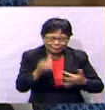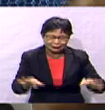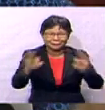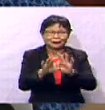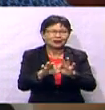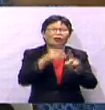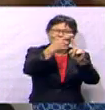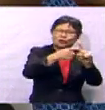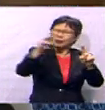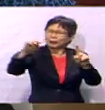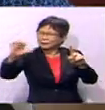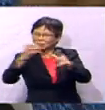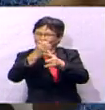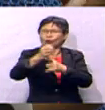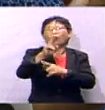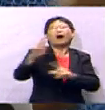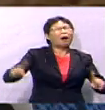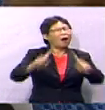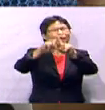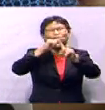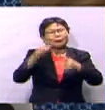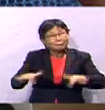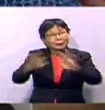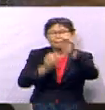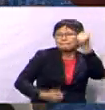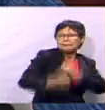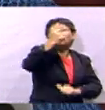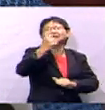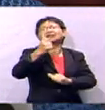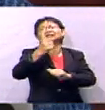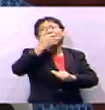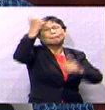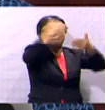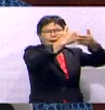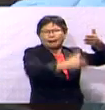Even from MIC or even from UMNO, it doesn't matter. The best of it will be used.